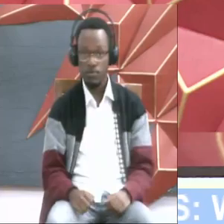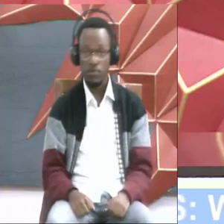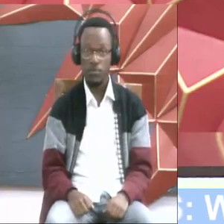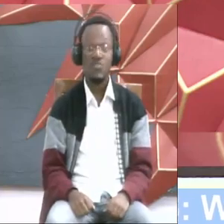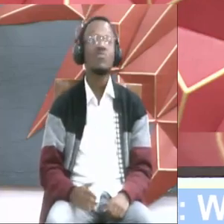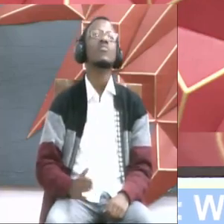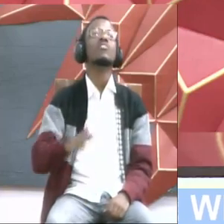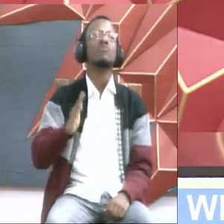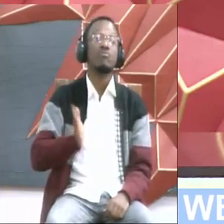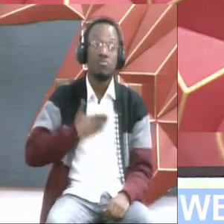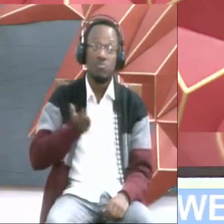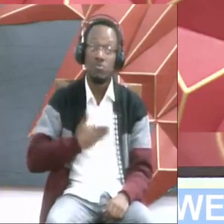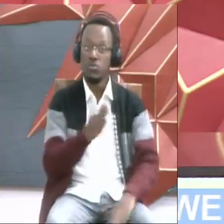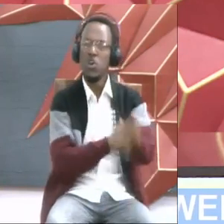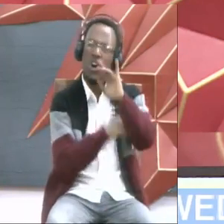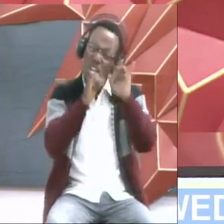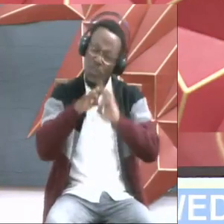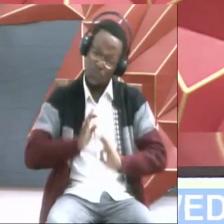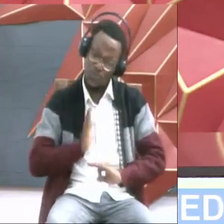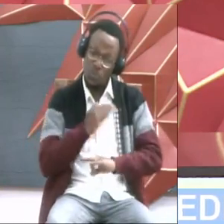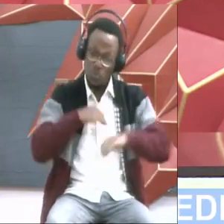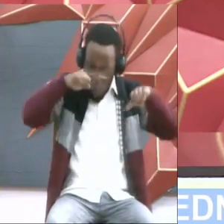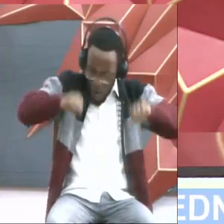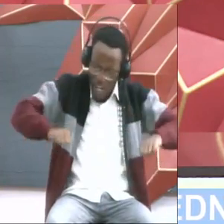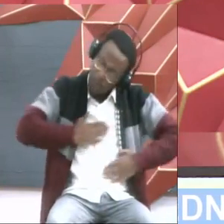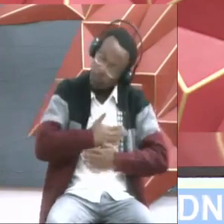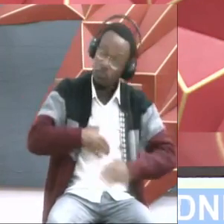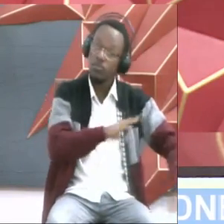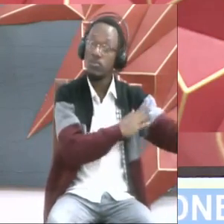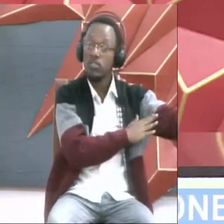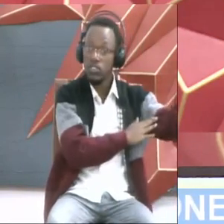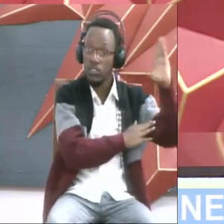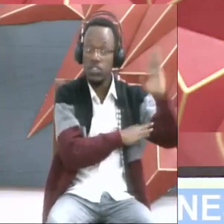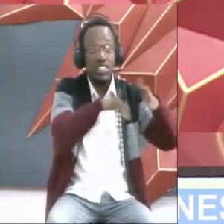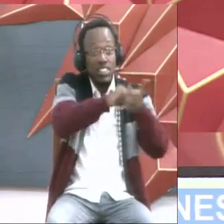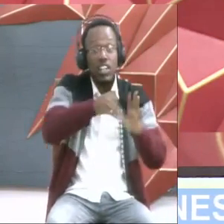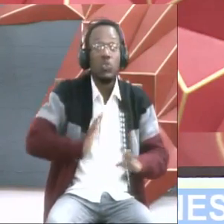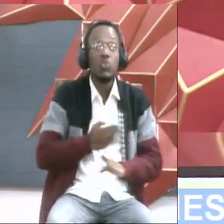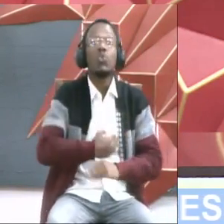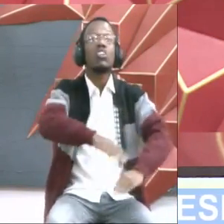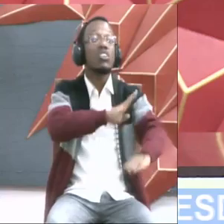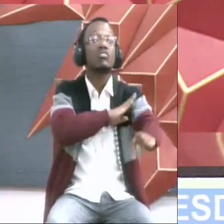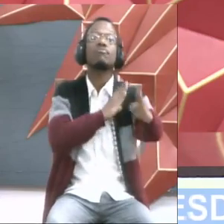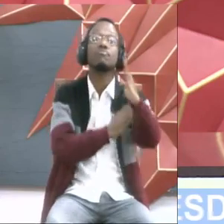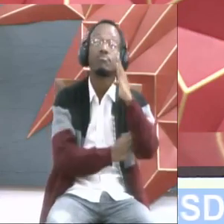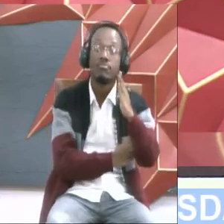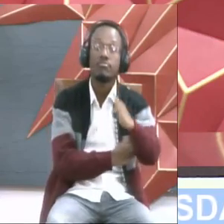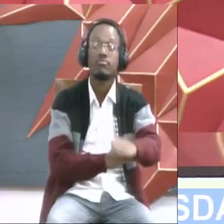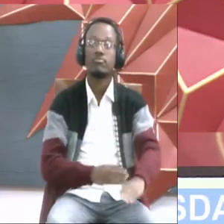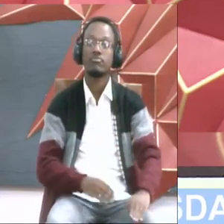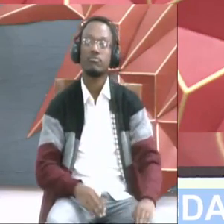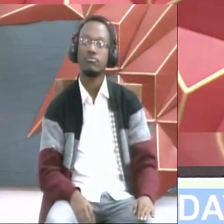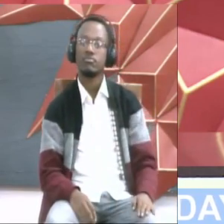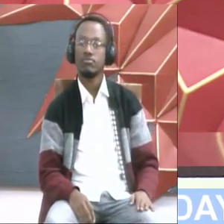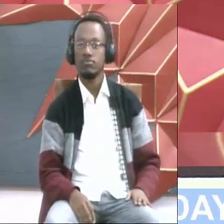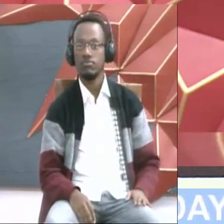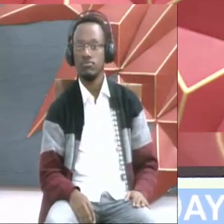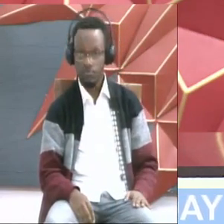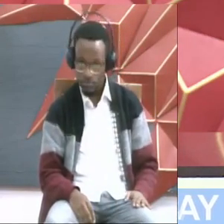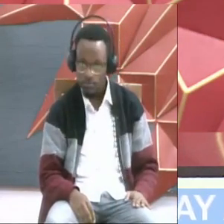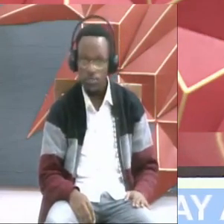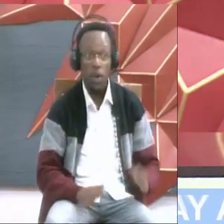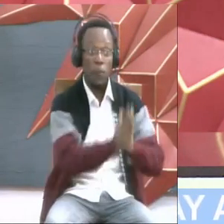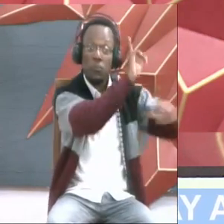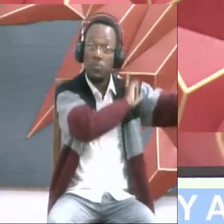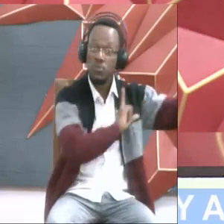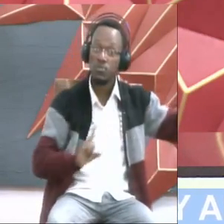w'imana nitwanezereza imana nizo nkomezi zacu mushime data